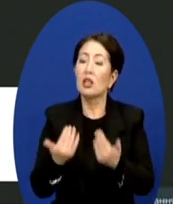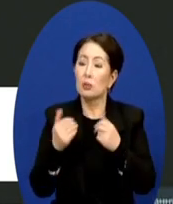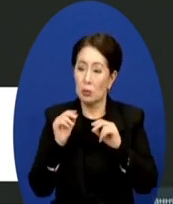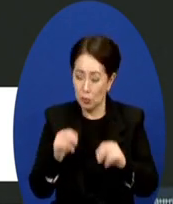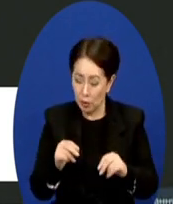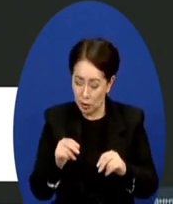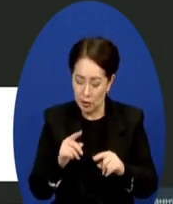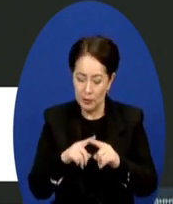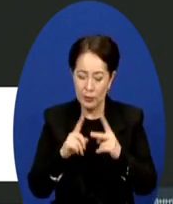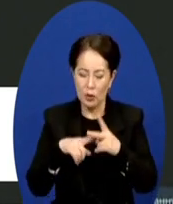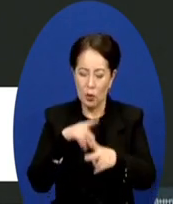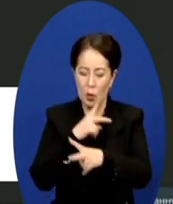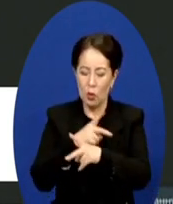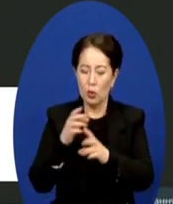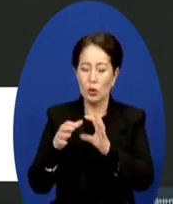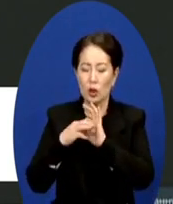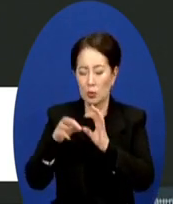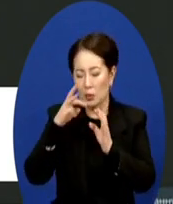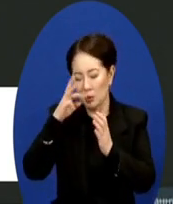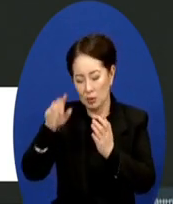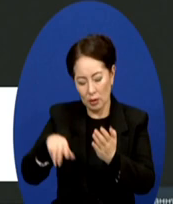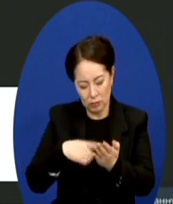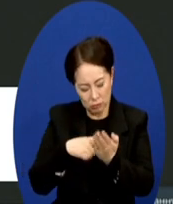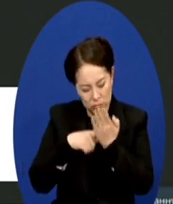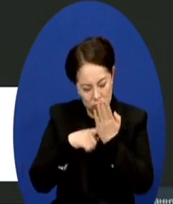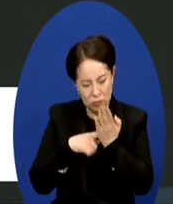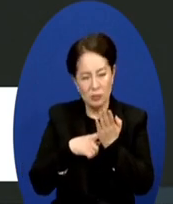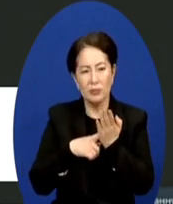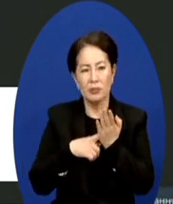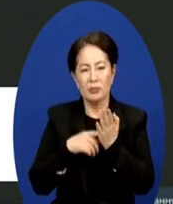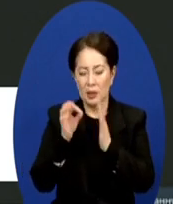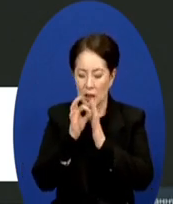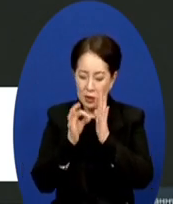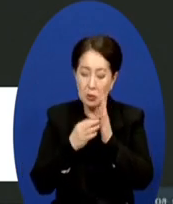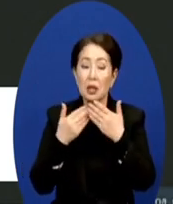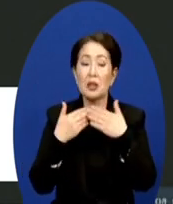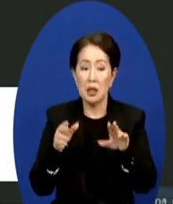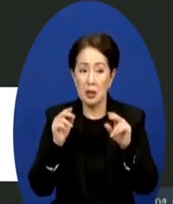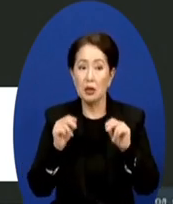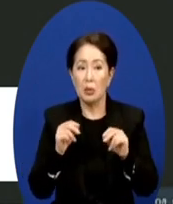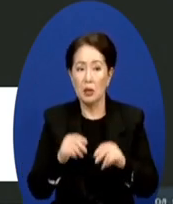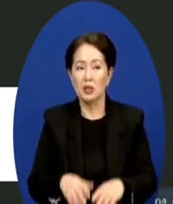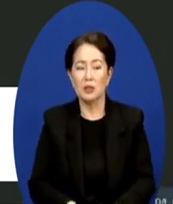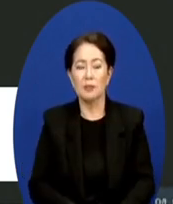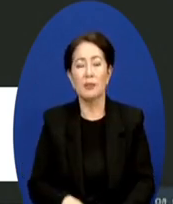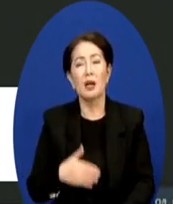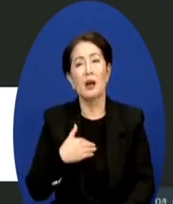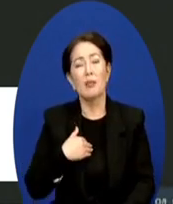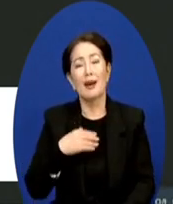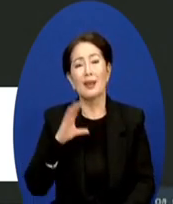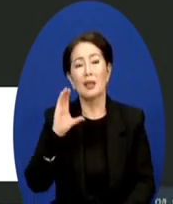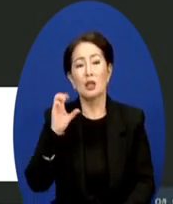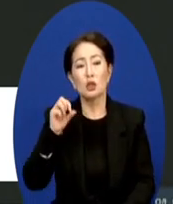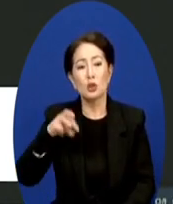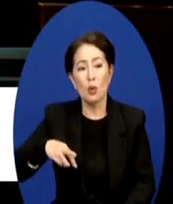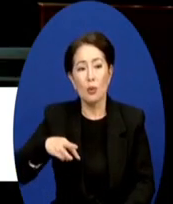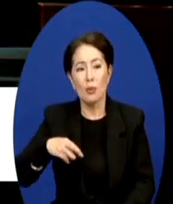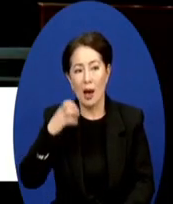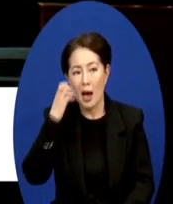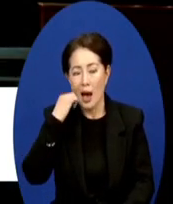мөн хуулийн талаарх мэдээллийг мэдэж авч хилцүүлэг хийхэд нээлттэй болж байгаамаа. За манай сумын